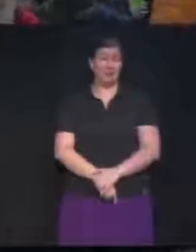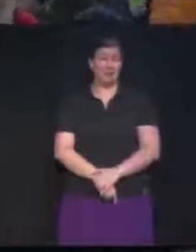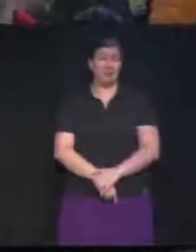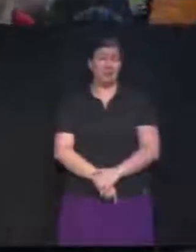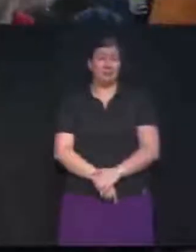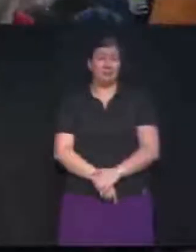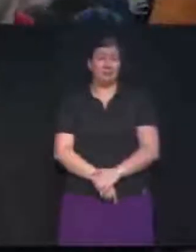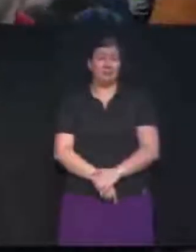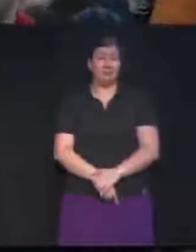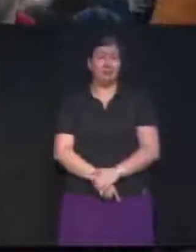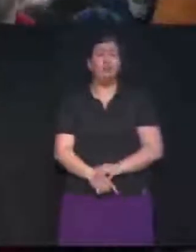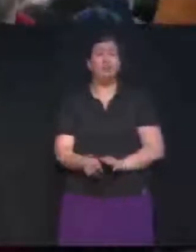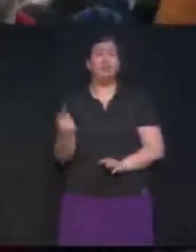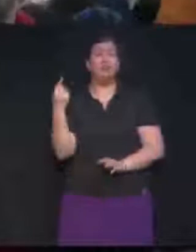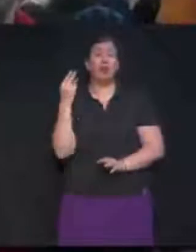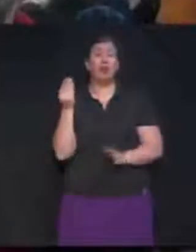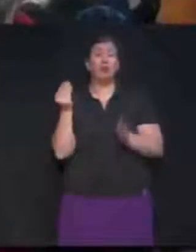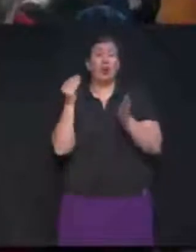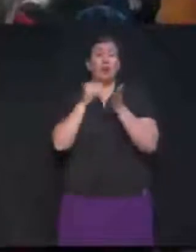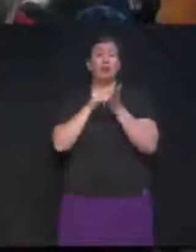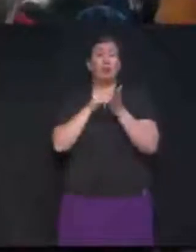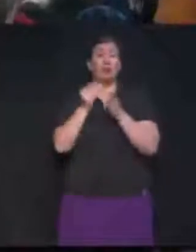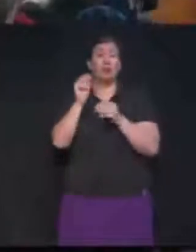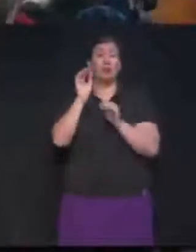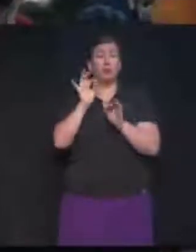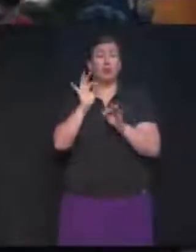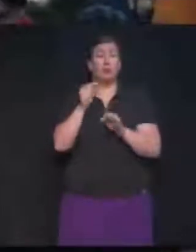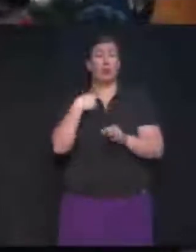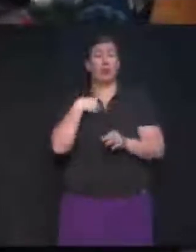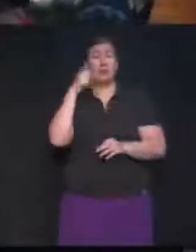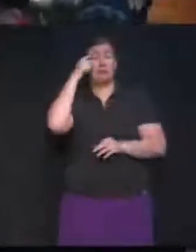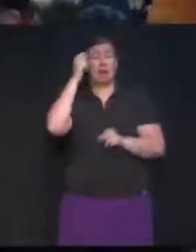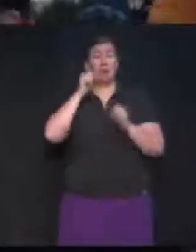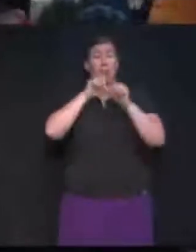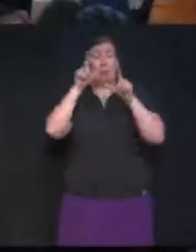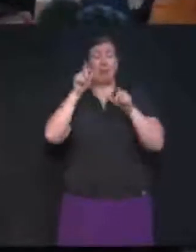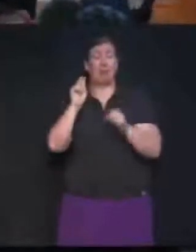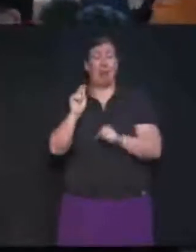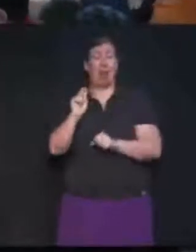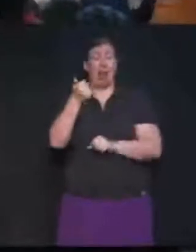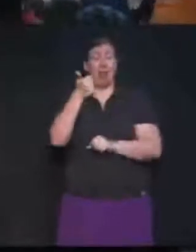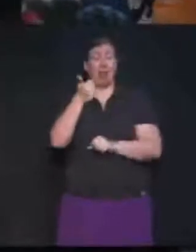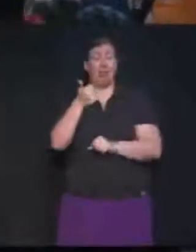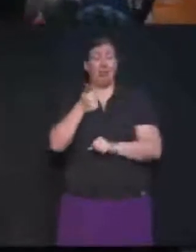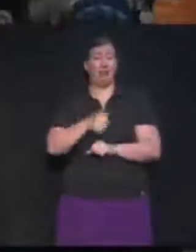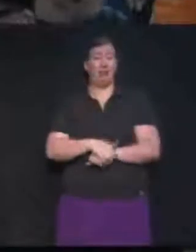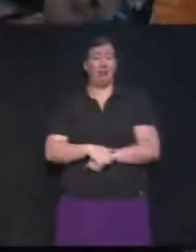ich habe gleich noch eins Meinungsbild 11 das ist genau dasselbe